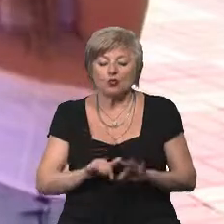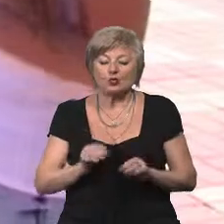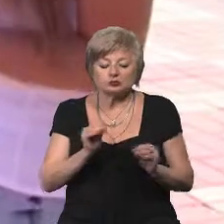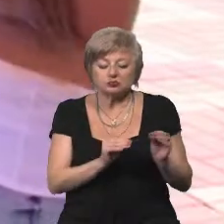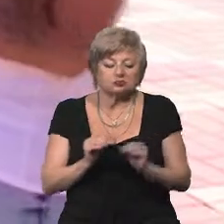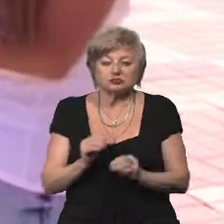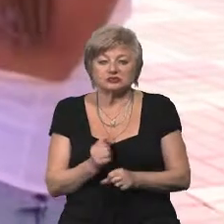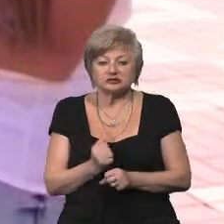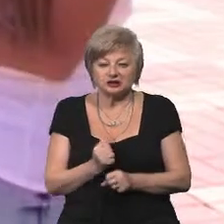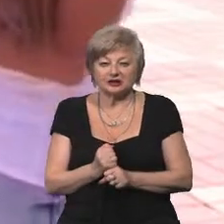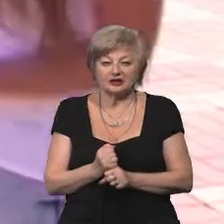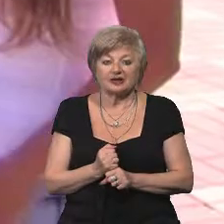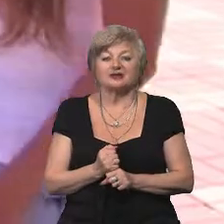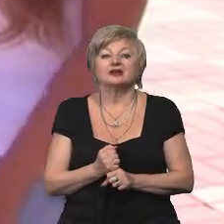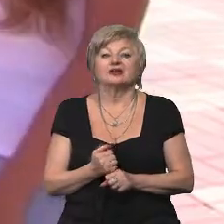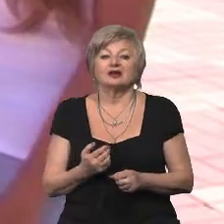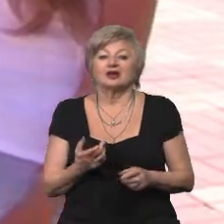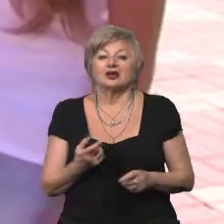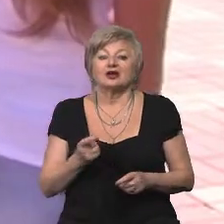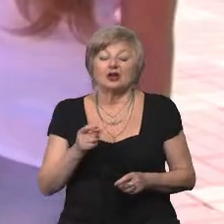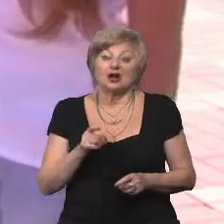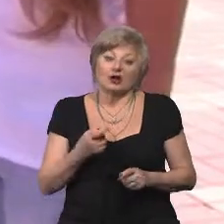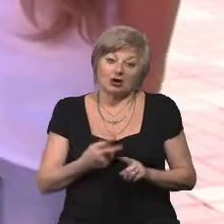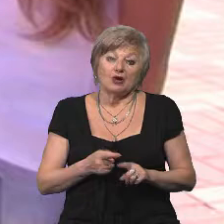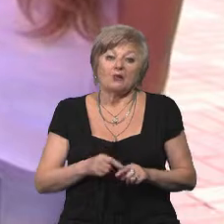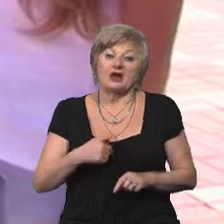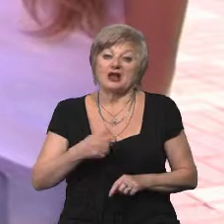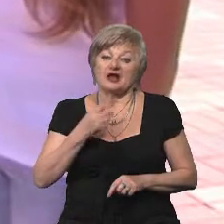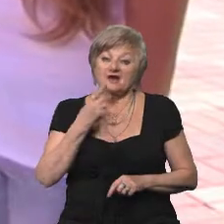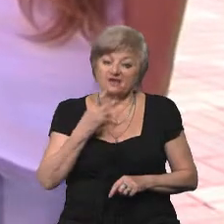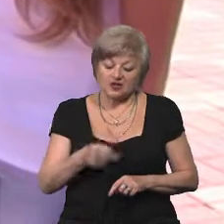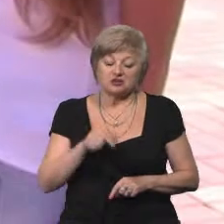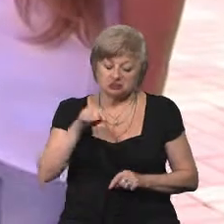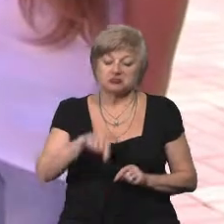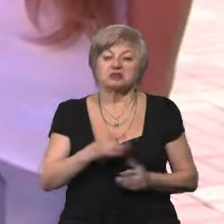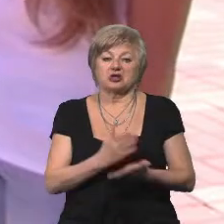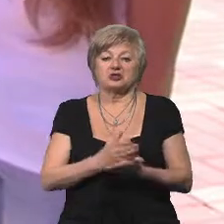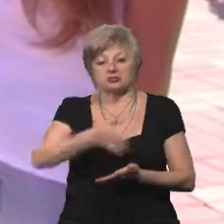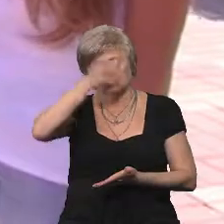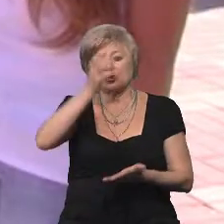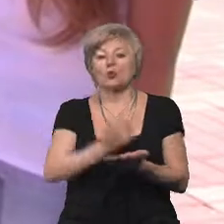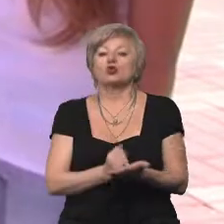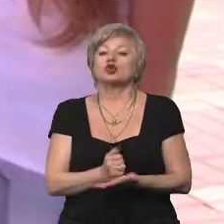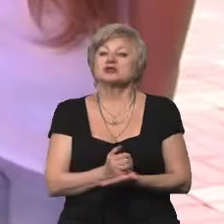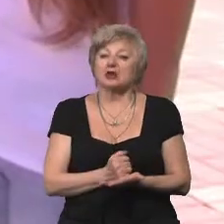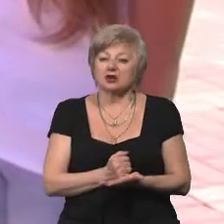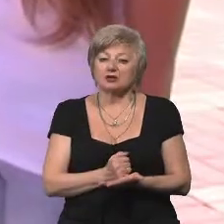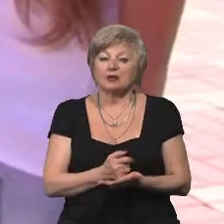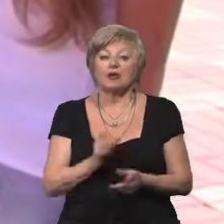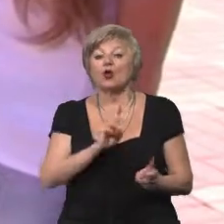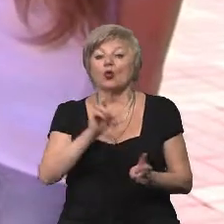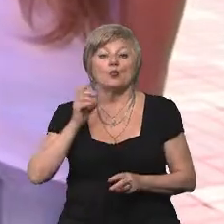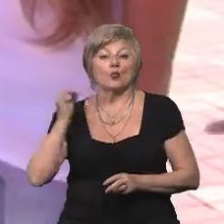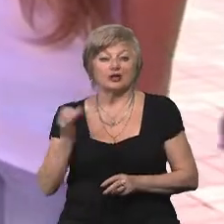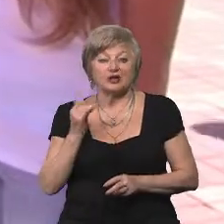так? Хто зможе освоїти цю іграшку? Так? Якщо ми бачимо у дитині потенціал, ми шукаємо тих, у кого виходить, кому цікаво,